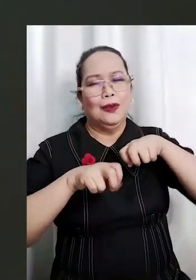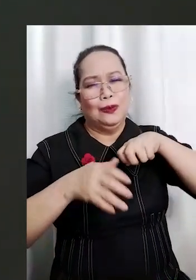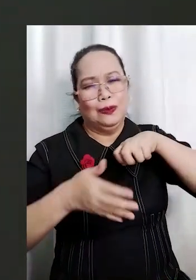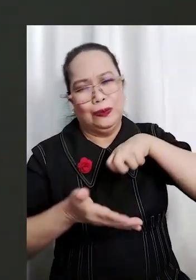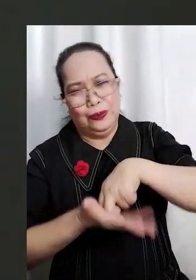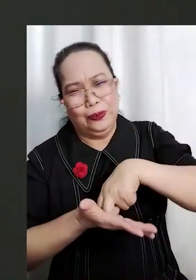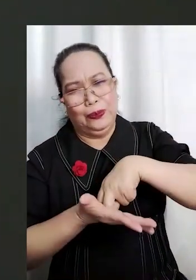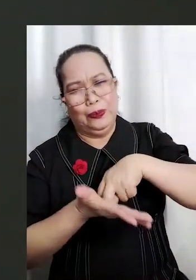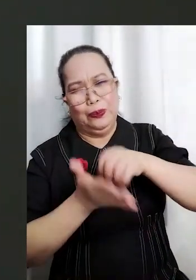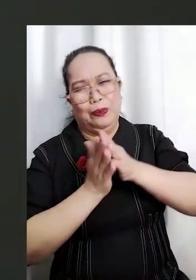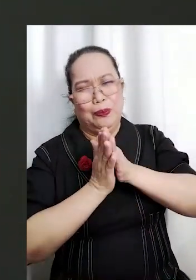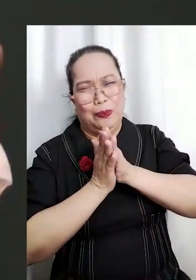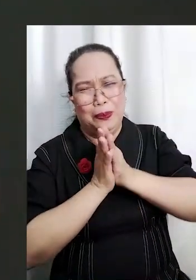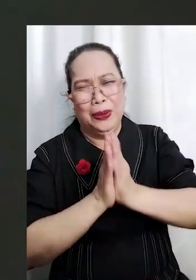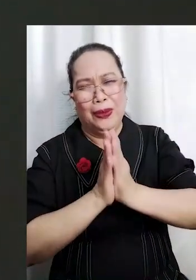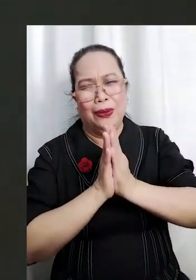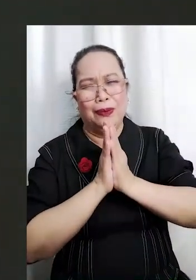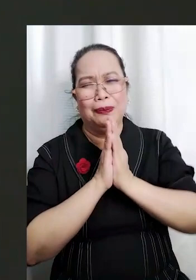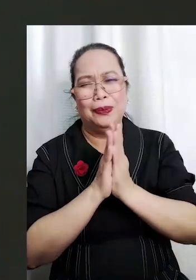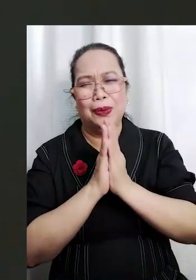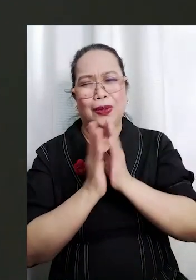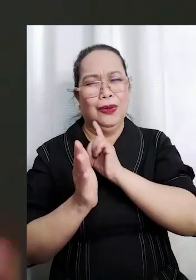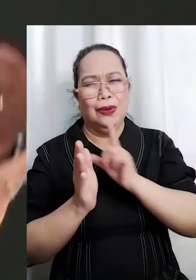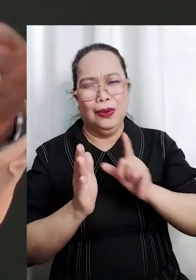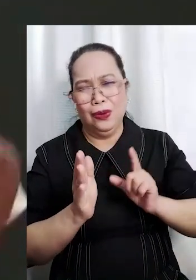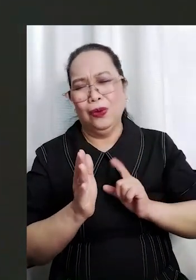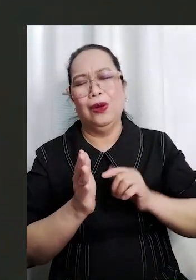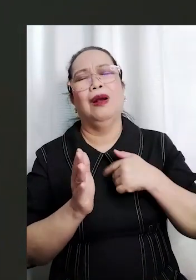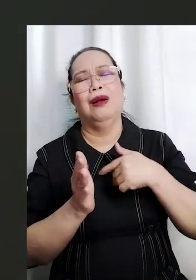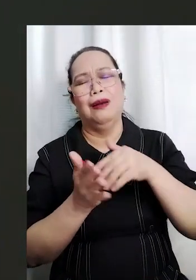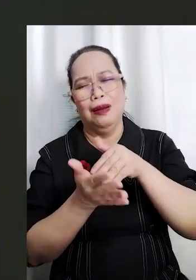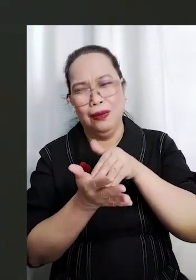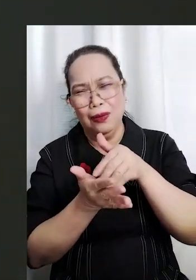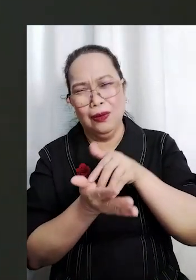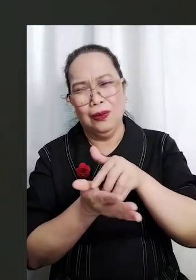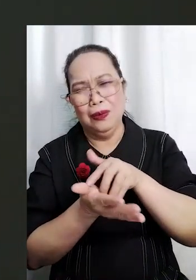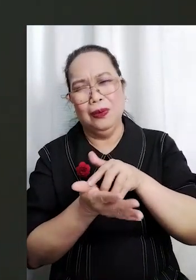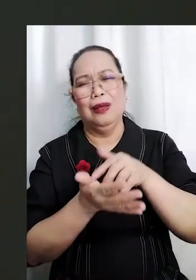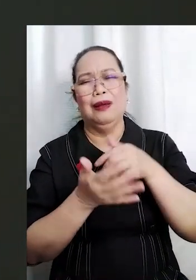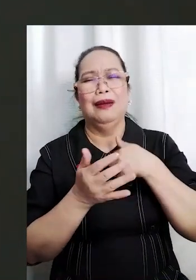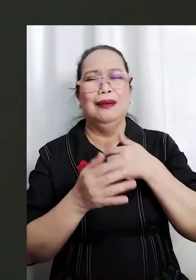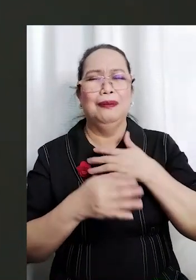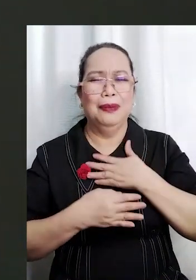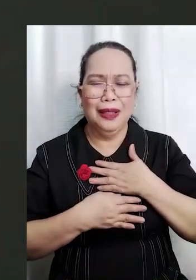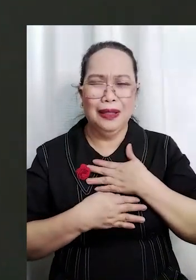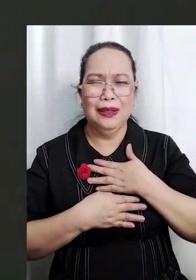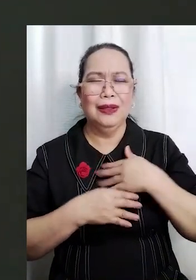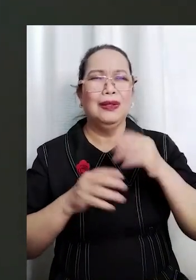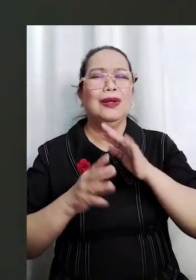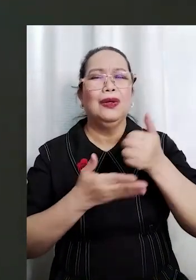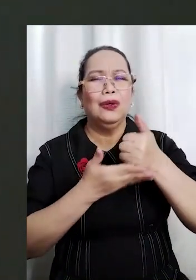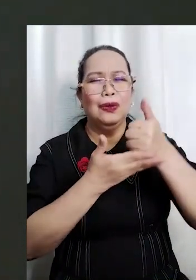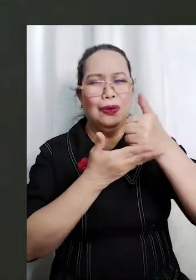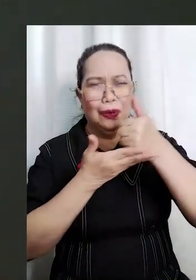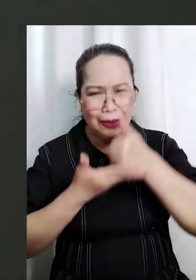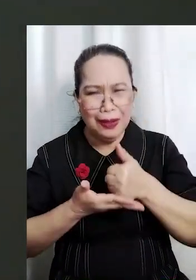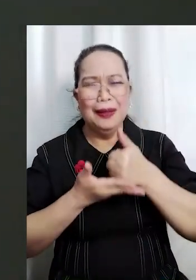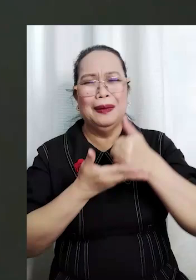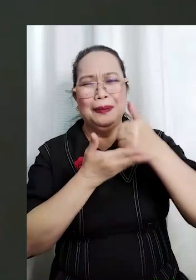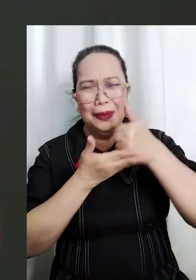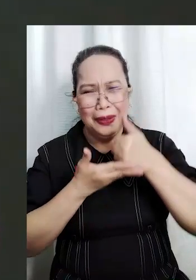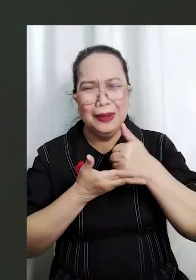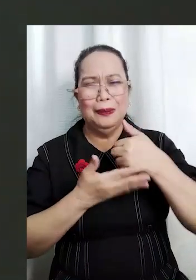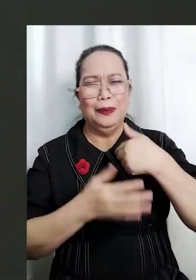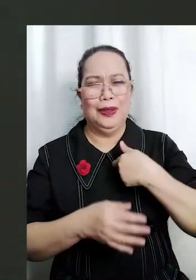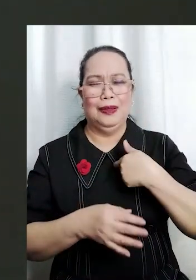sa prayer. Lord, hinang-hina na ako. Lord, ayokong gumibak. Tulungan ninyo